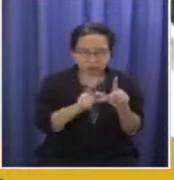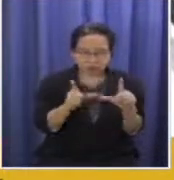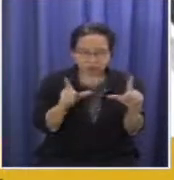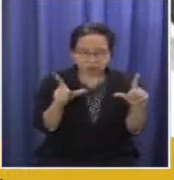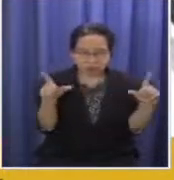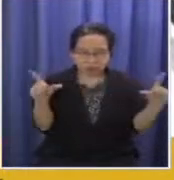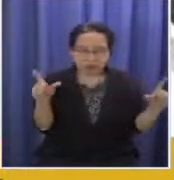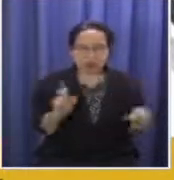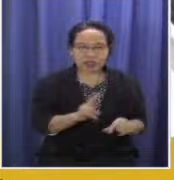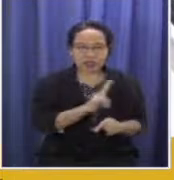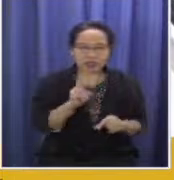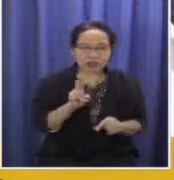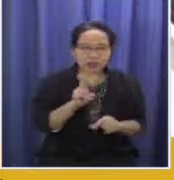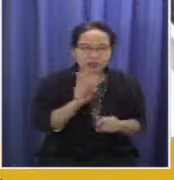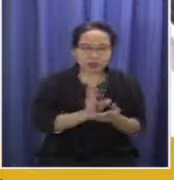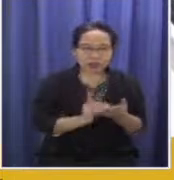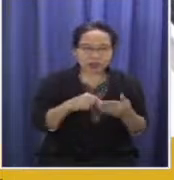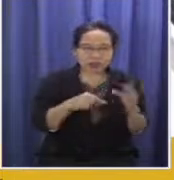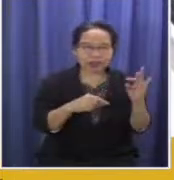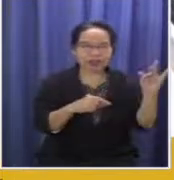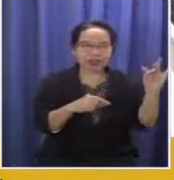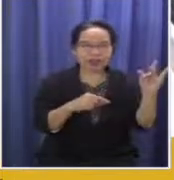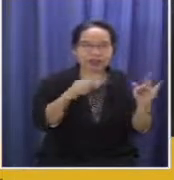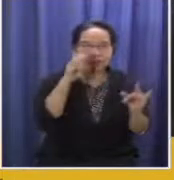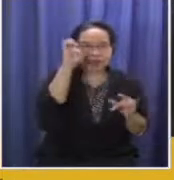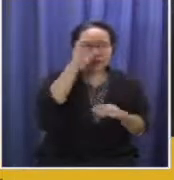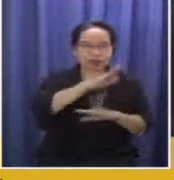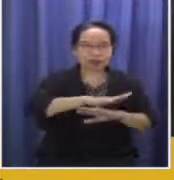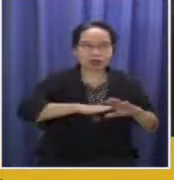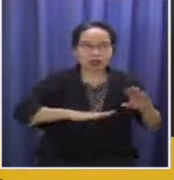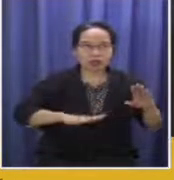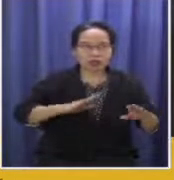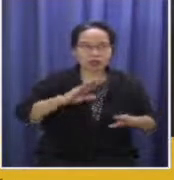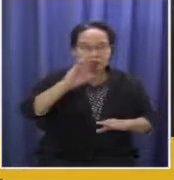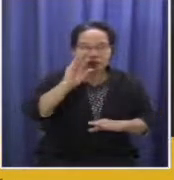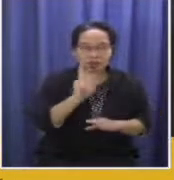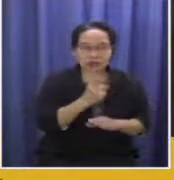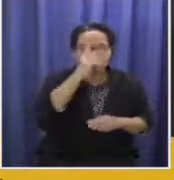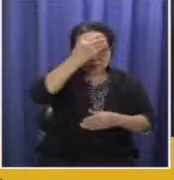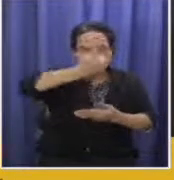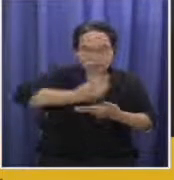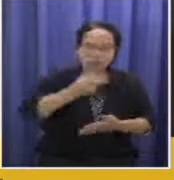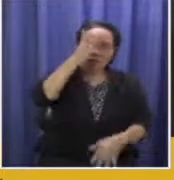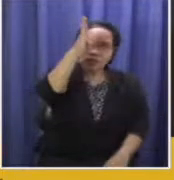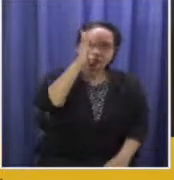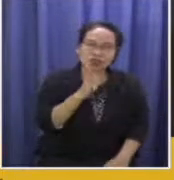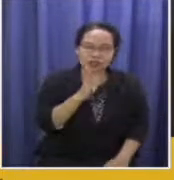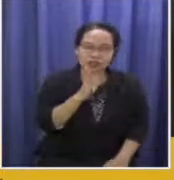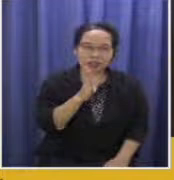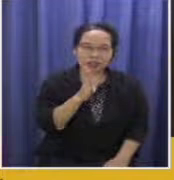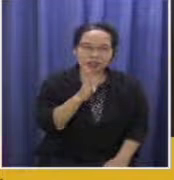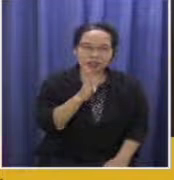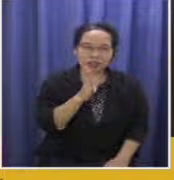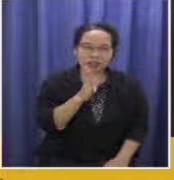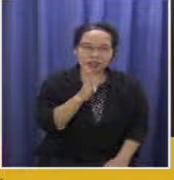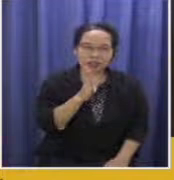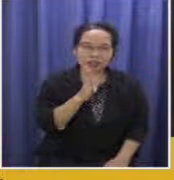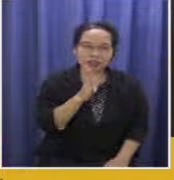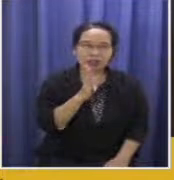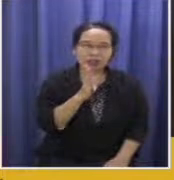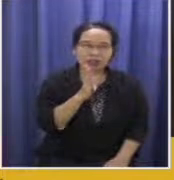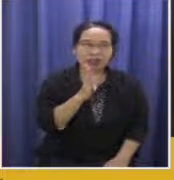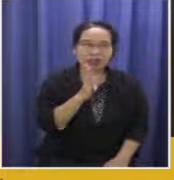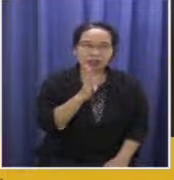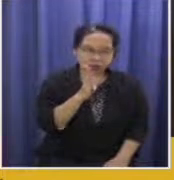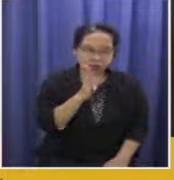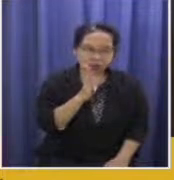language used in 118, he is called monogenes theos. त्यसैले गर्दाखेरि लेखिएको